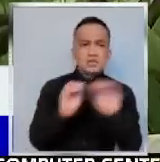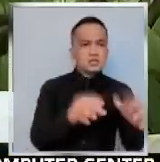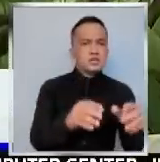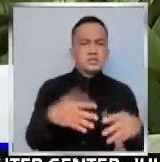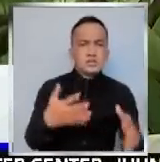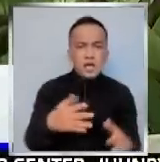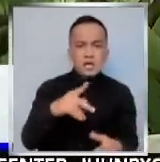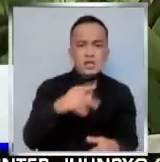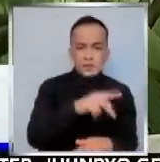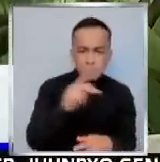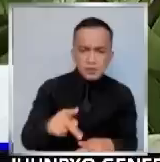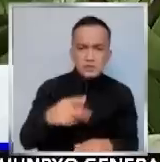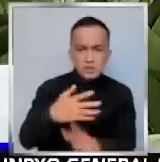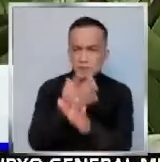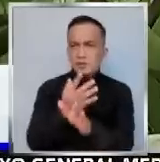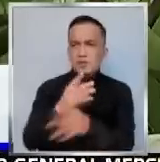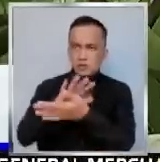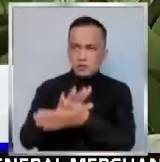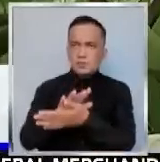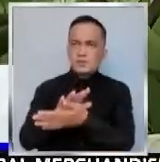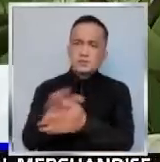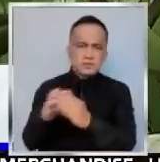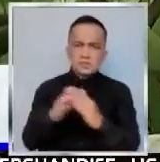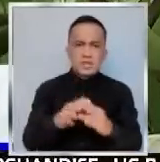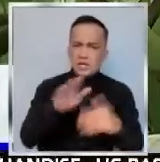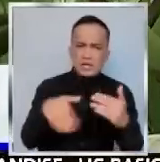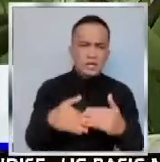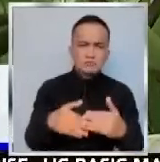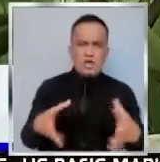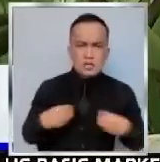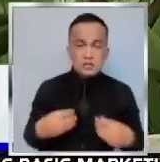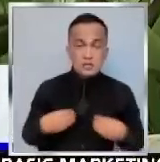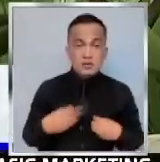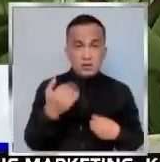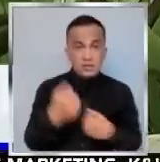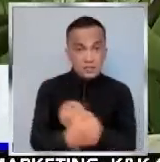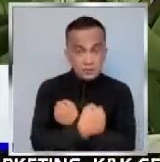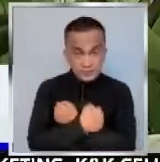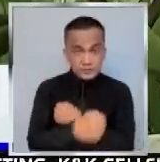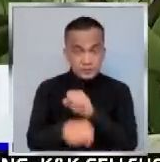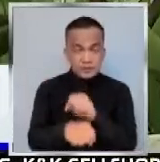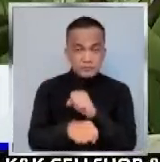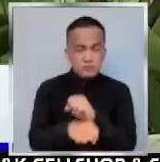COVID facility. Lahat yan, walang katanggi-tanggi kasi mahal niya yung trabaho niya.